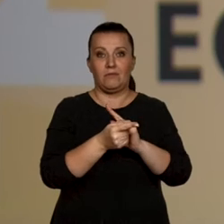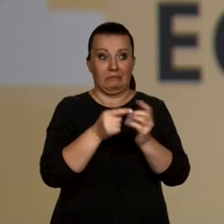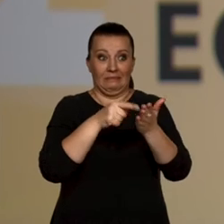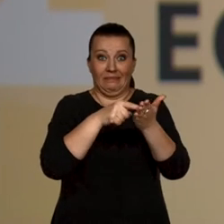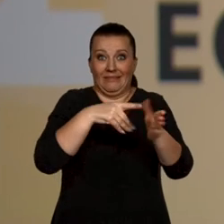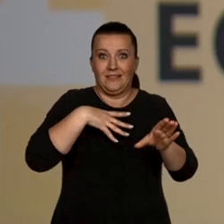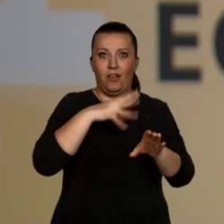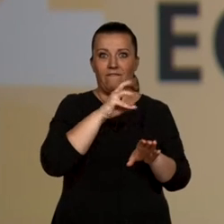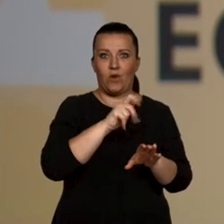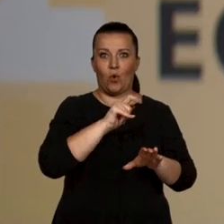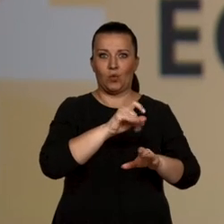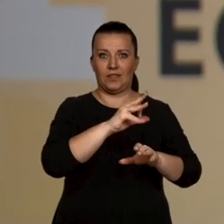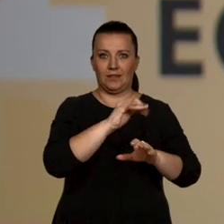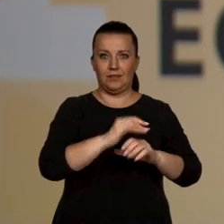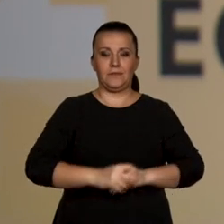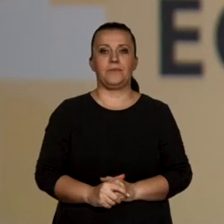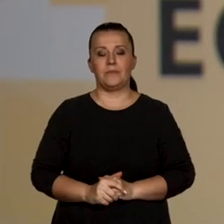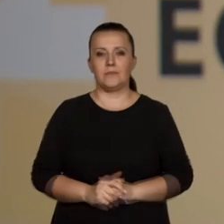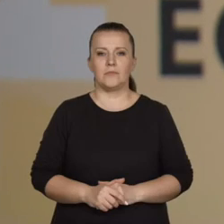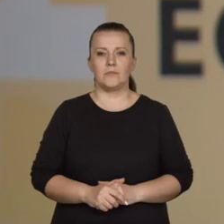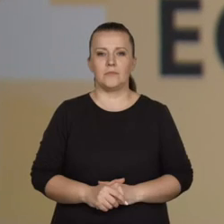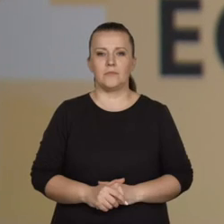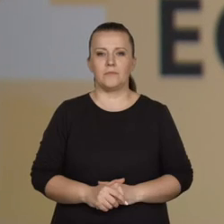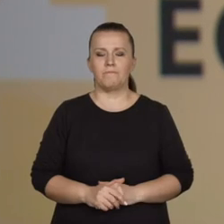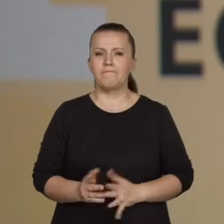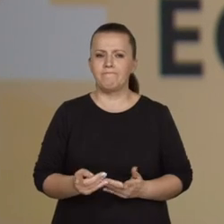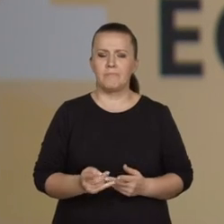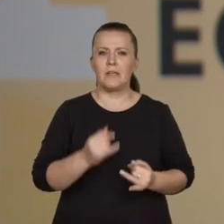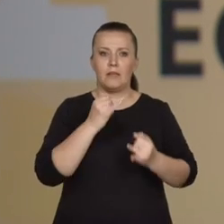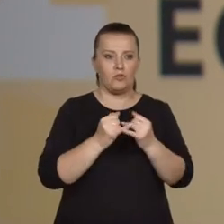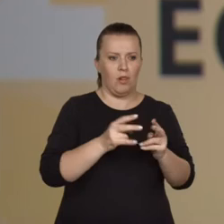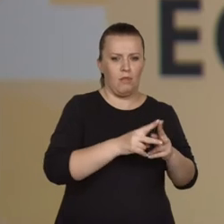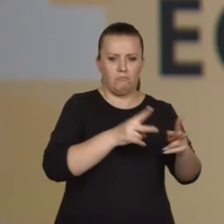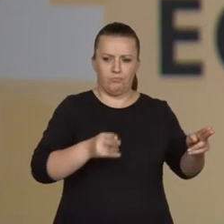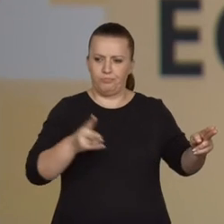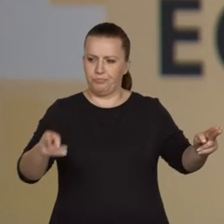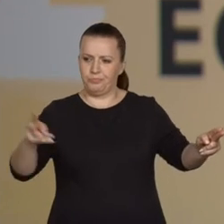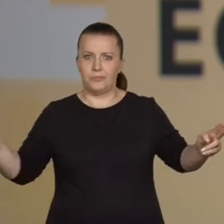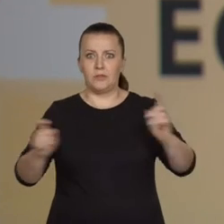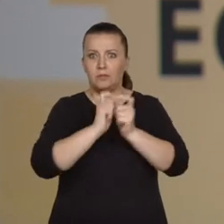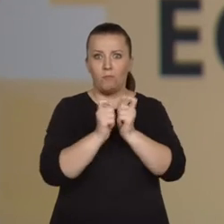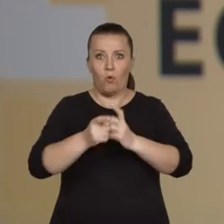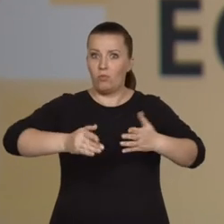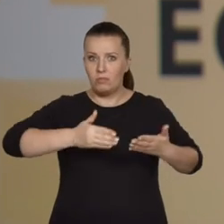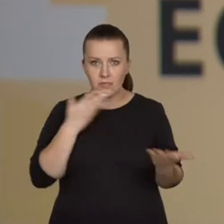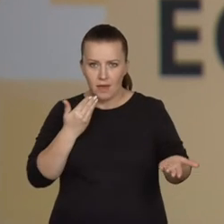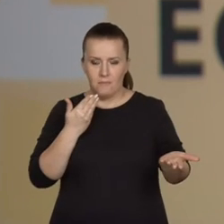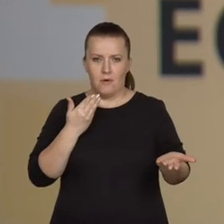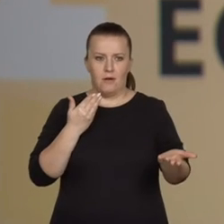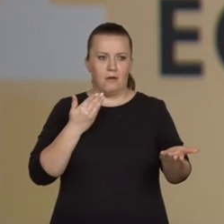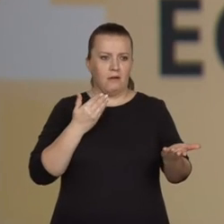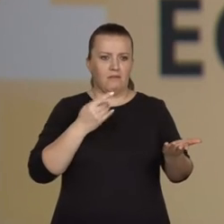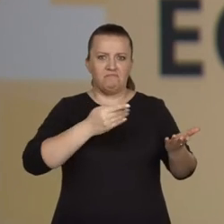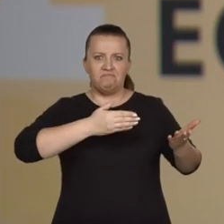pozytywistę, i romantyka. Skoro nie ma sporu między epokami, skoro one nawzajem nie wchodzą ze sobą